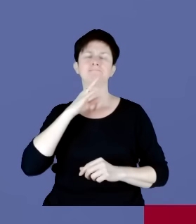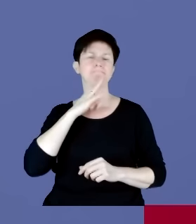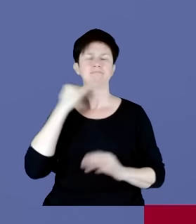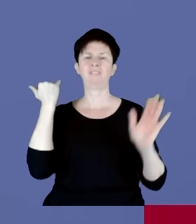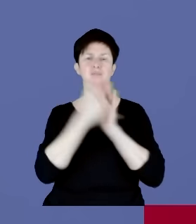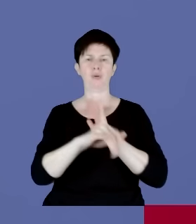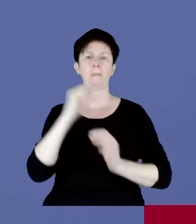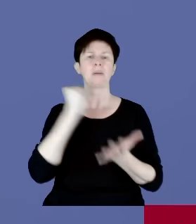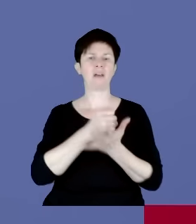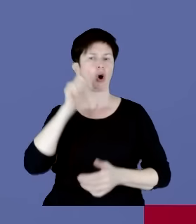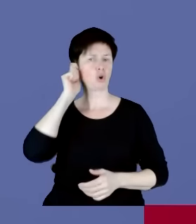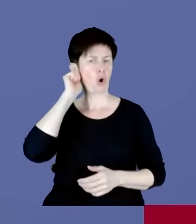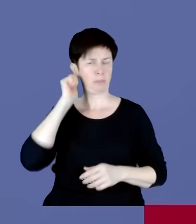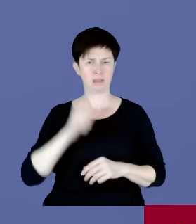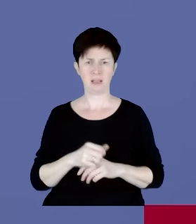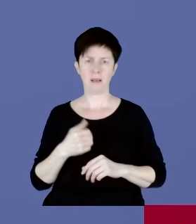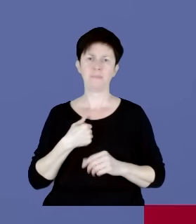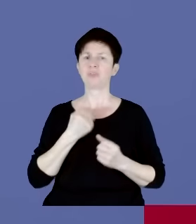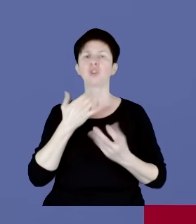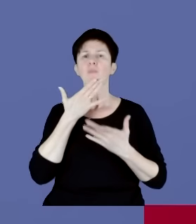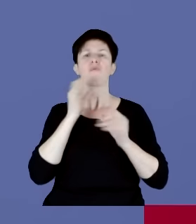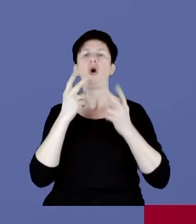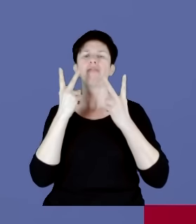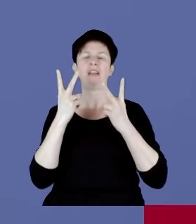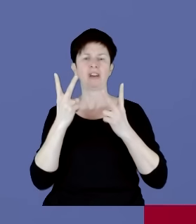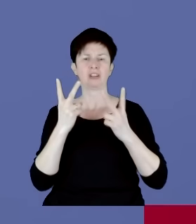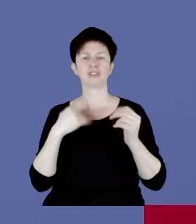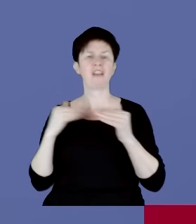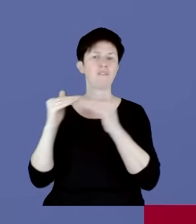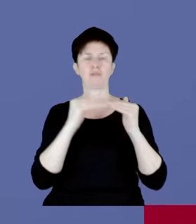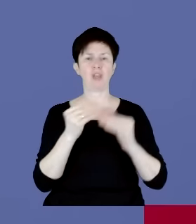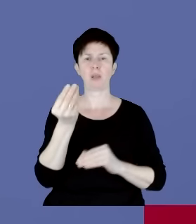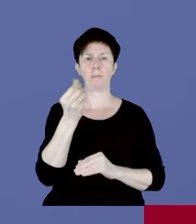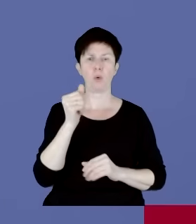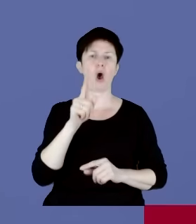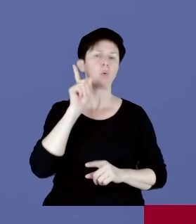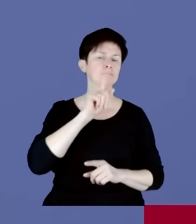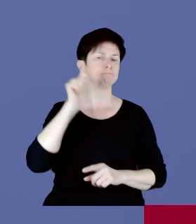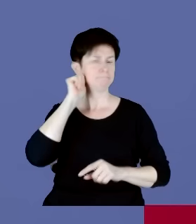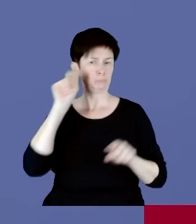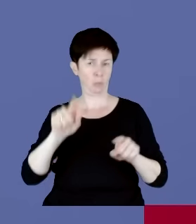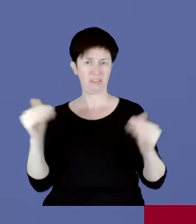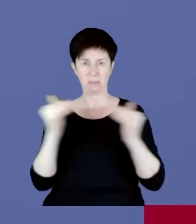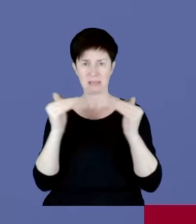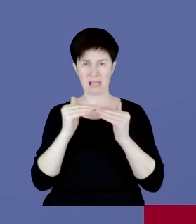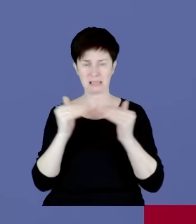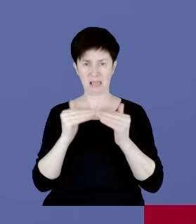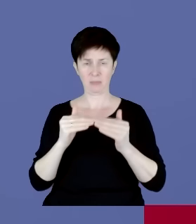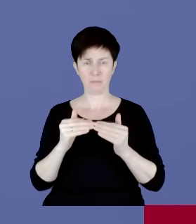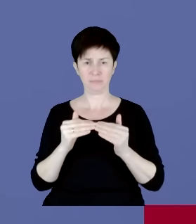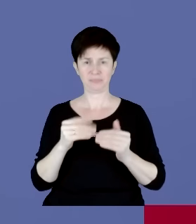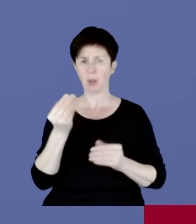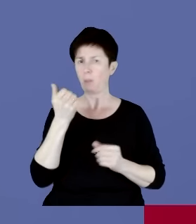mówię o najważniejszym temacie, który dzisiaj powinien być. Wyrównanie płac pomiędzy kobietami a mężczyznami piastującymi te same stanowiska, bo te płace cały czas